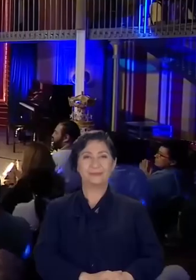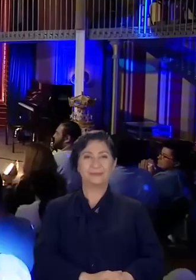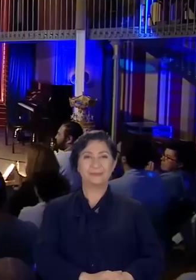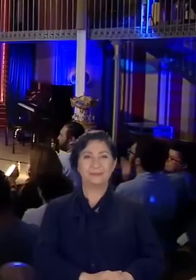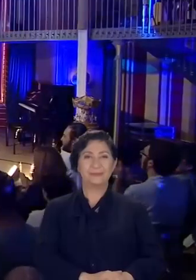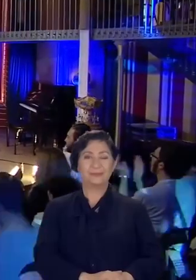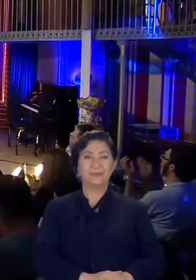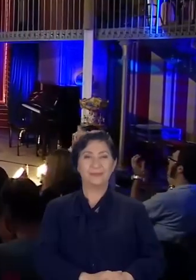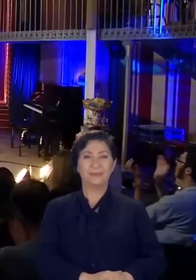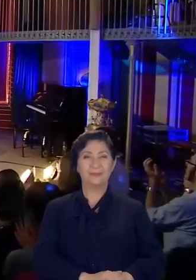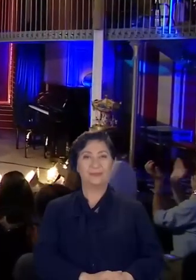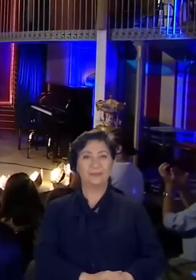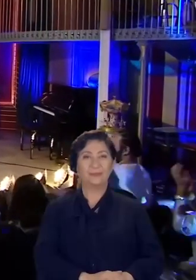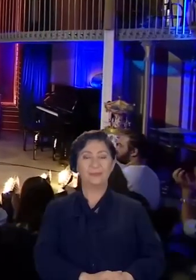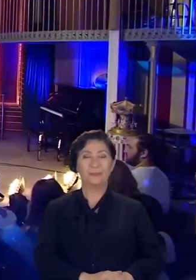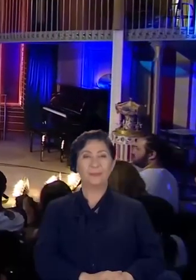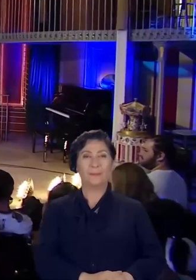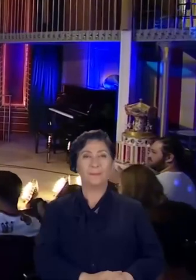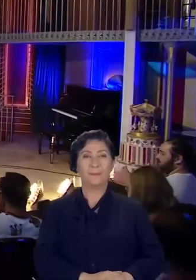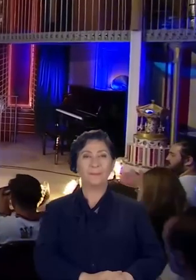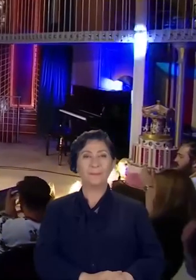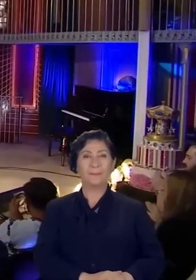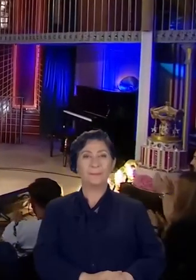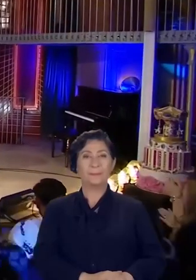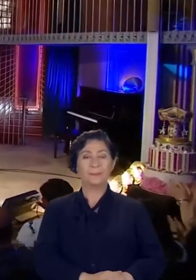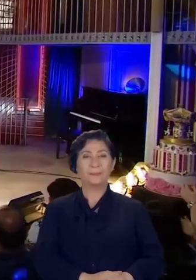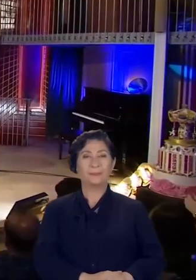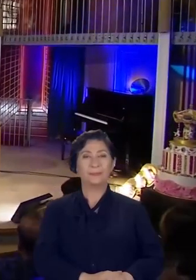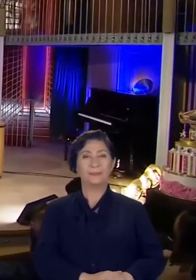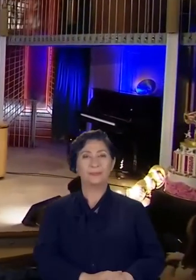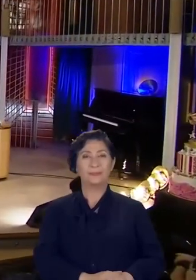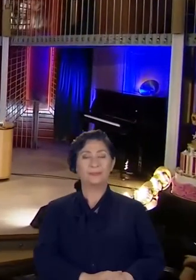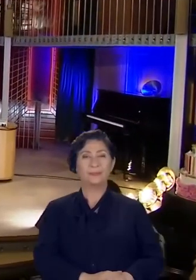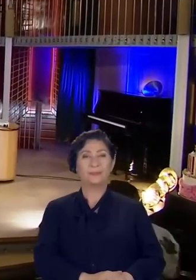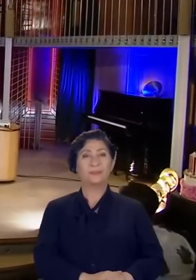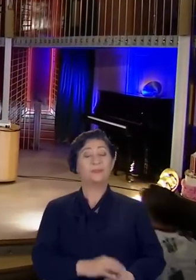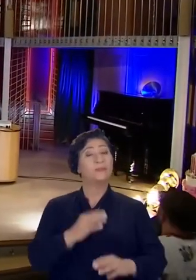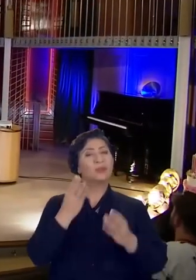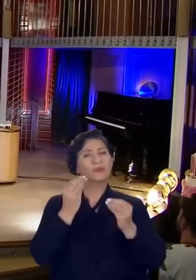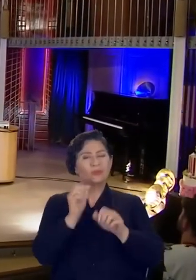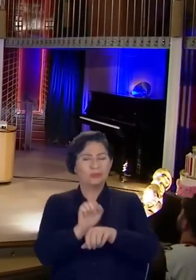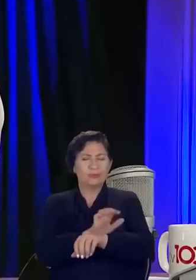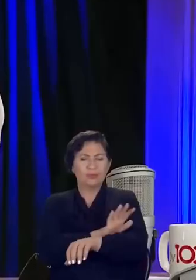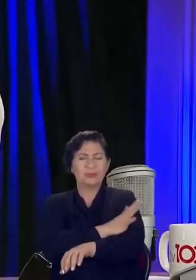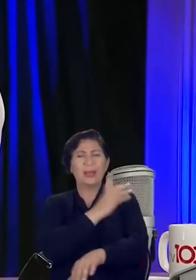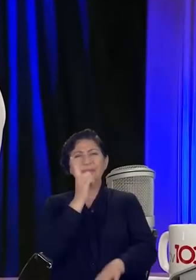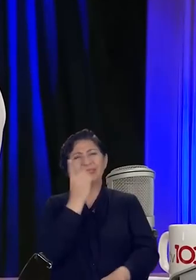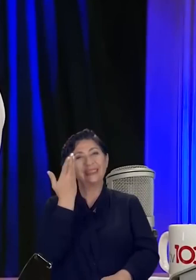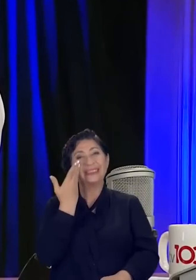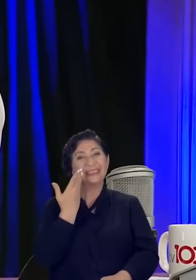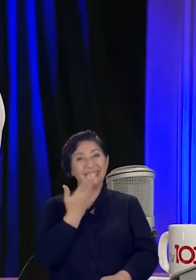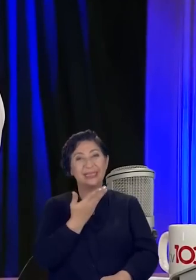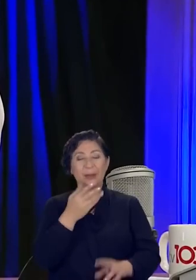izleyelim. Çocuklar çok duygusal bir şey